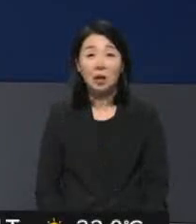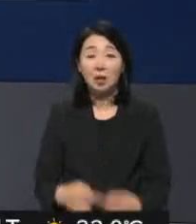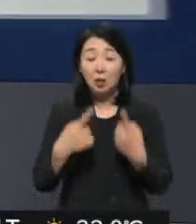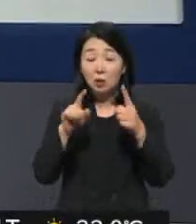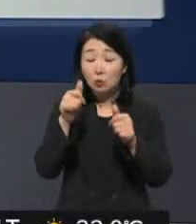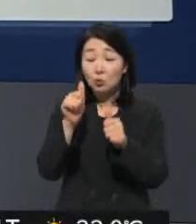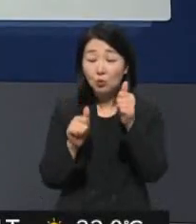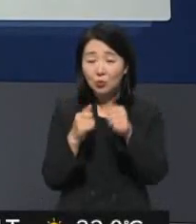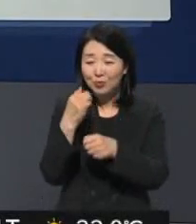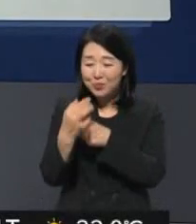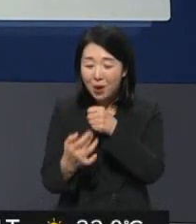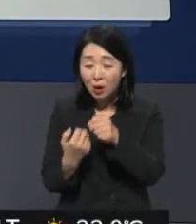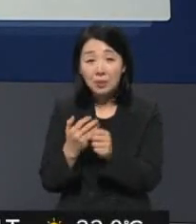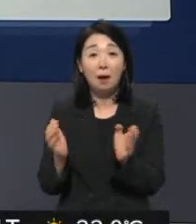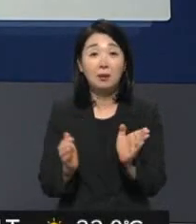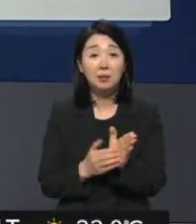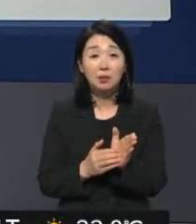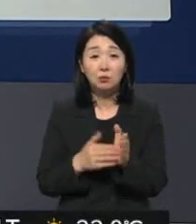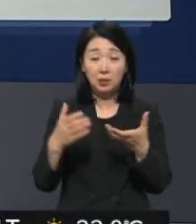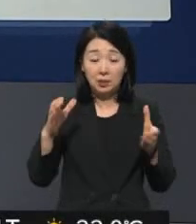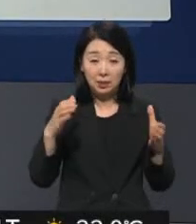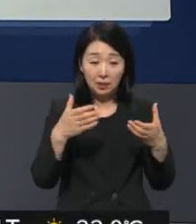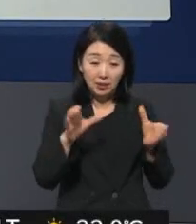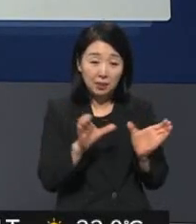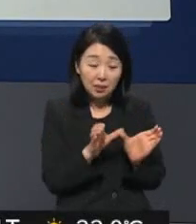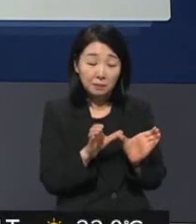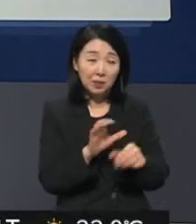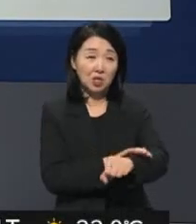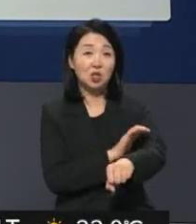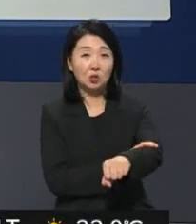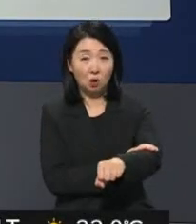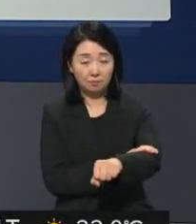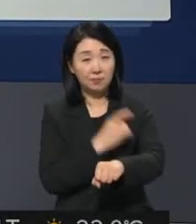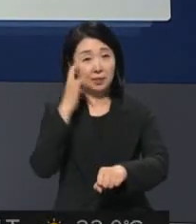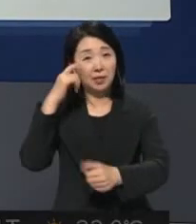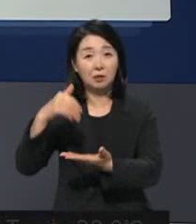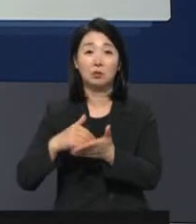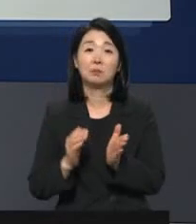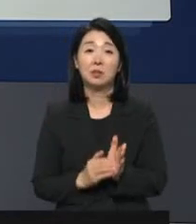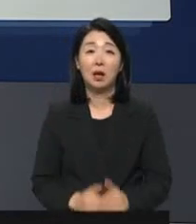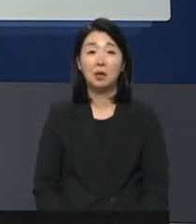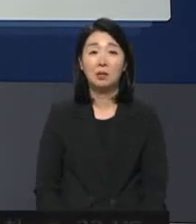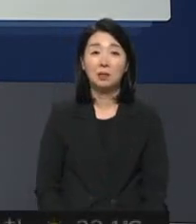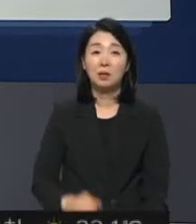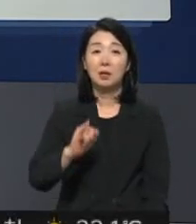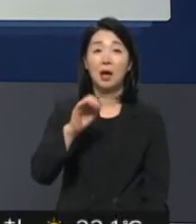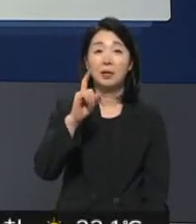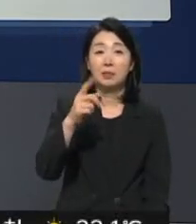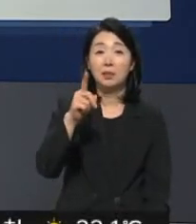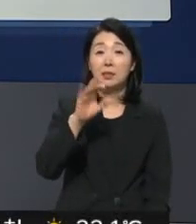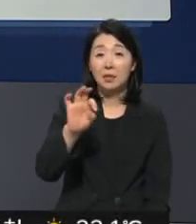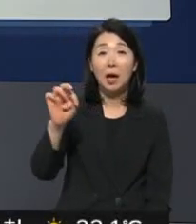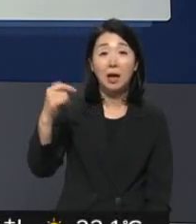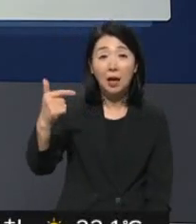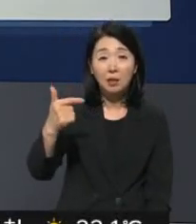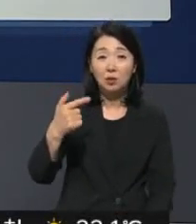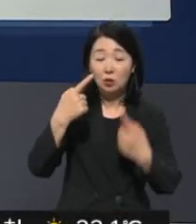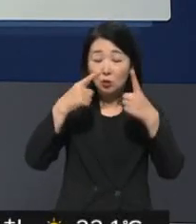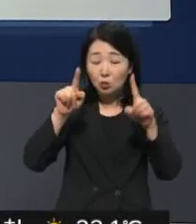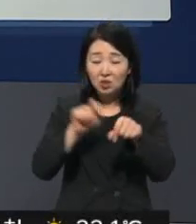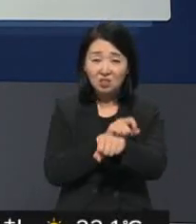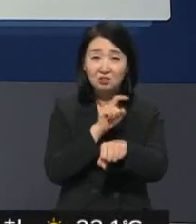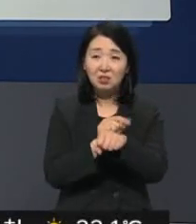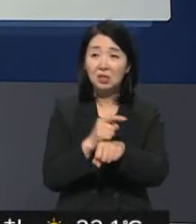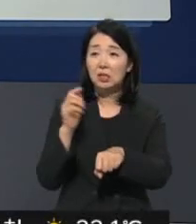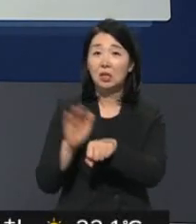지 몇 년 안 된 우리 다정회 팀 대학생 인턴들이 의견을 남겨줬는데요. 아이디 장한땡님, 수능의 특징을